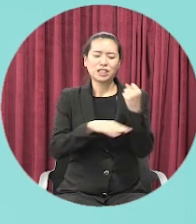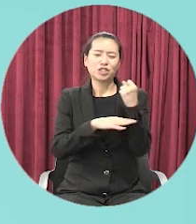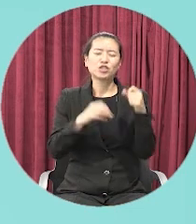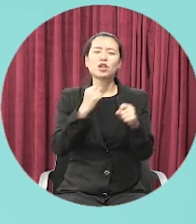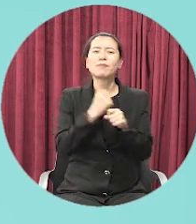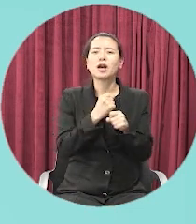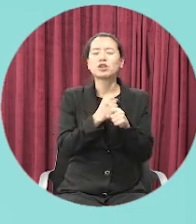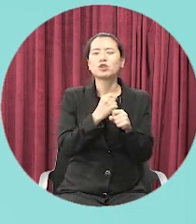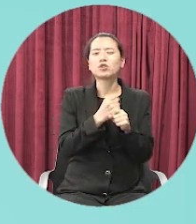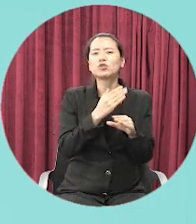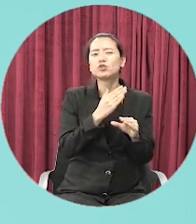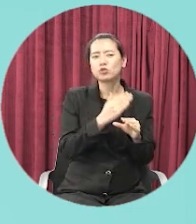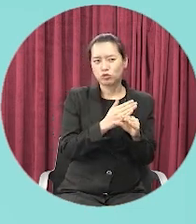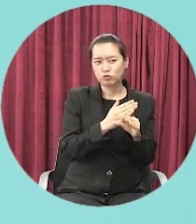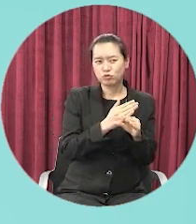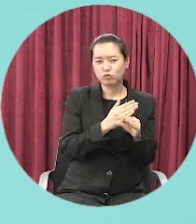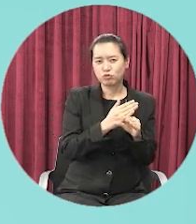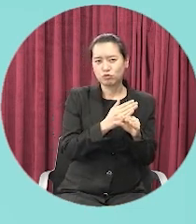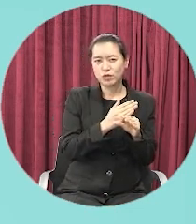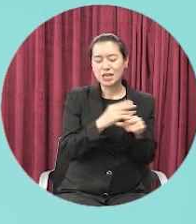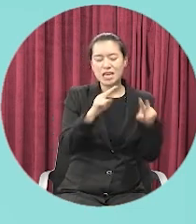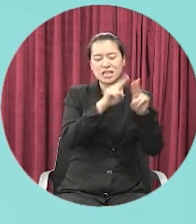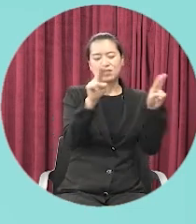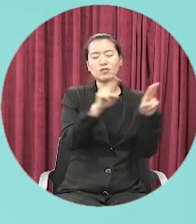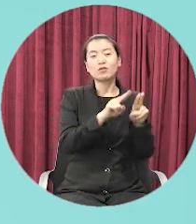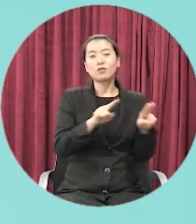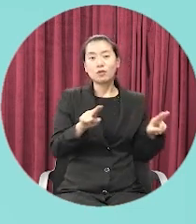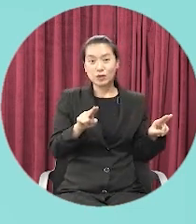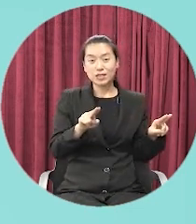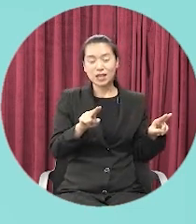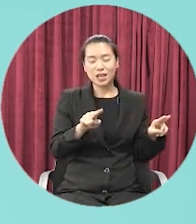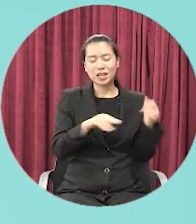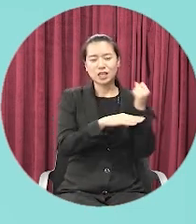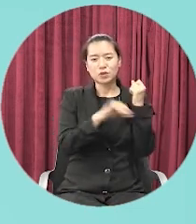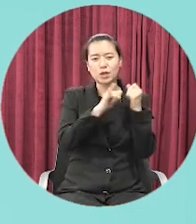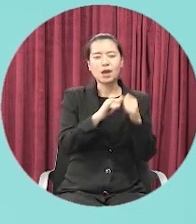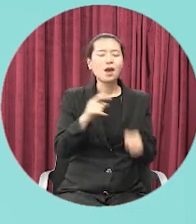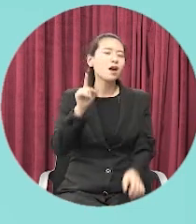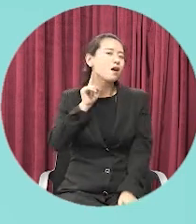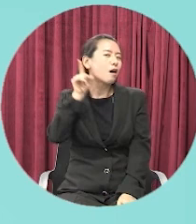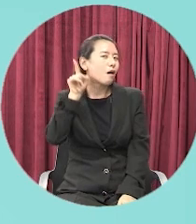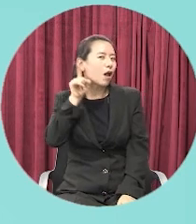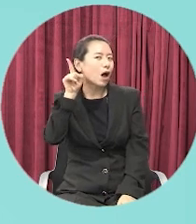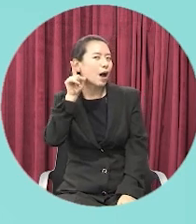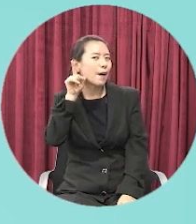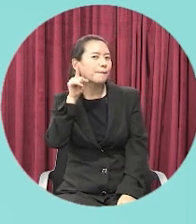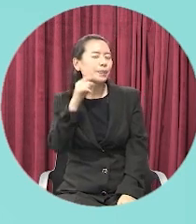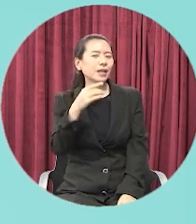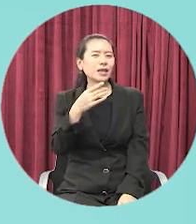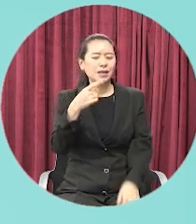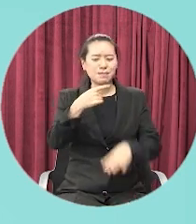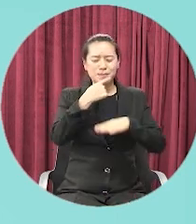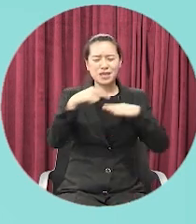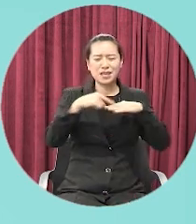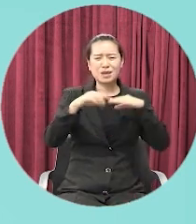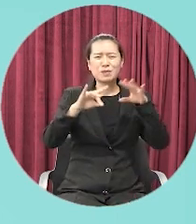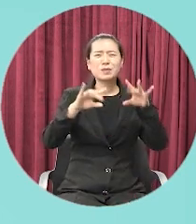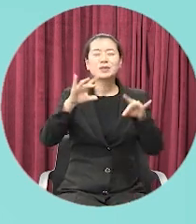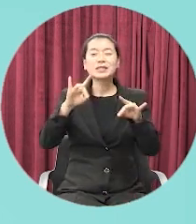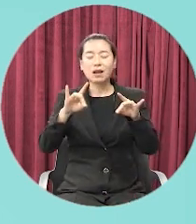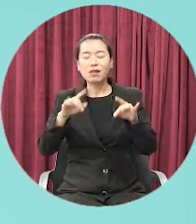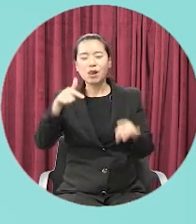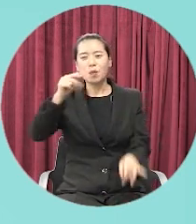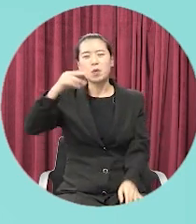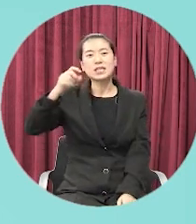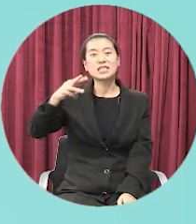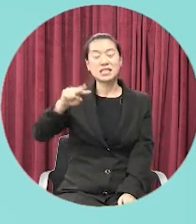인터네셔날 수천 다 적어 있는데에 혈압이 라든가 무고지 열중인 해줄까 뭐 토탈 클리 스톨 이런거 하다 정상치